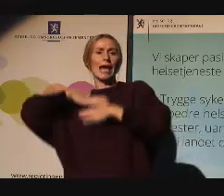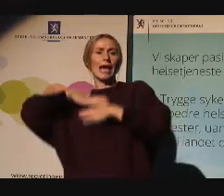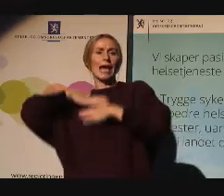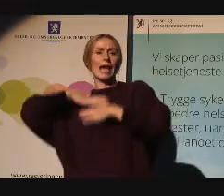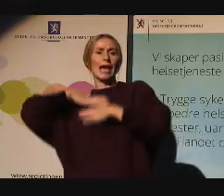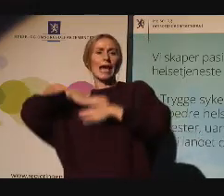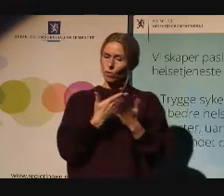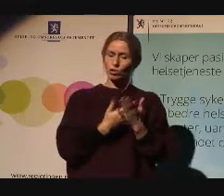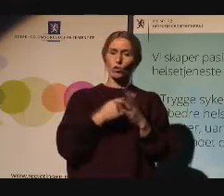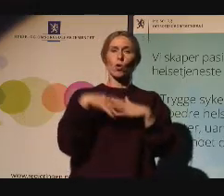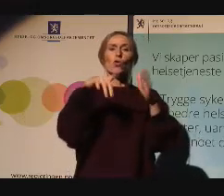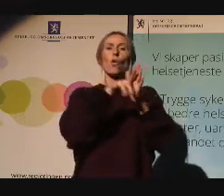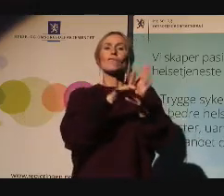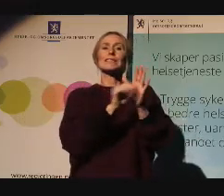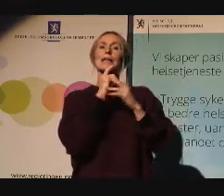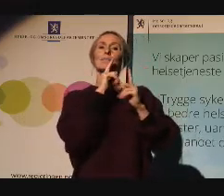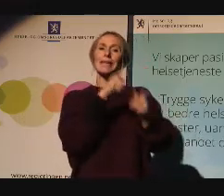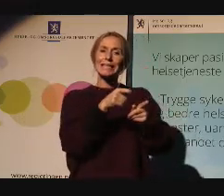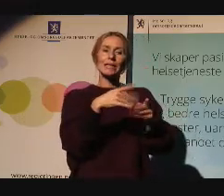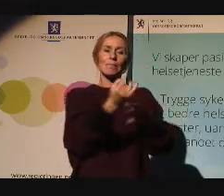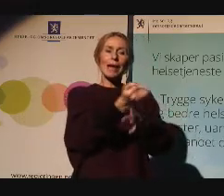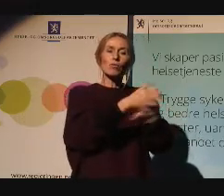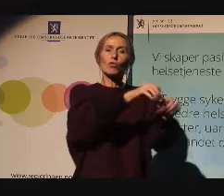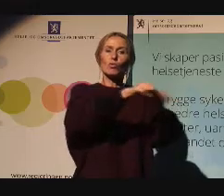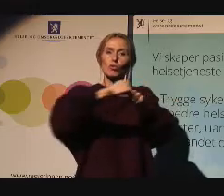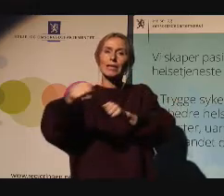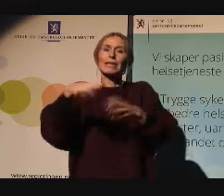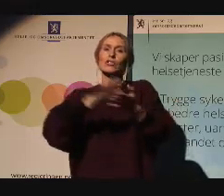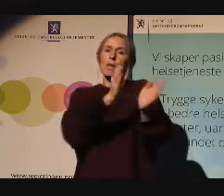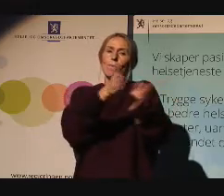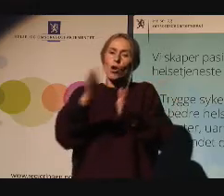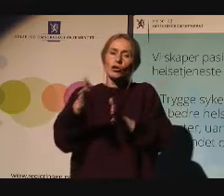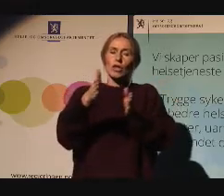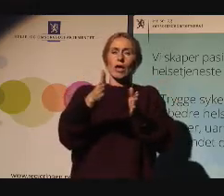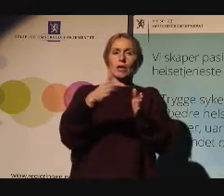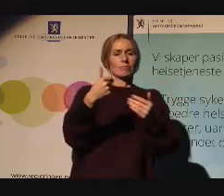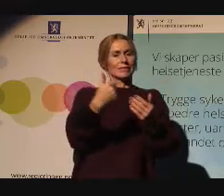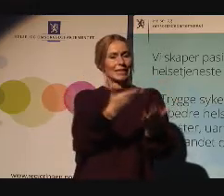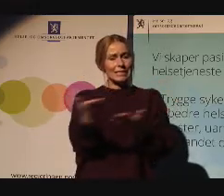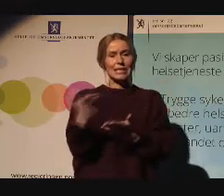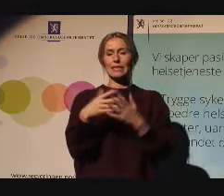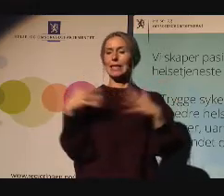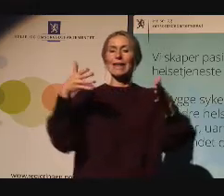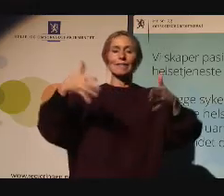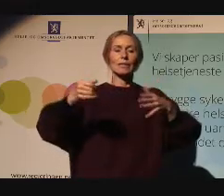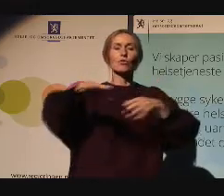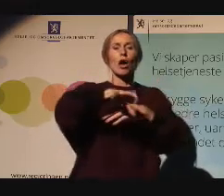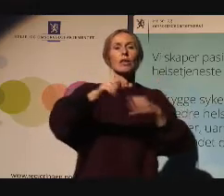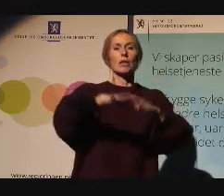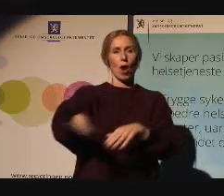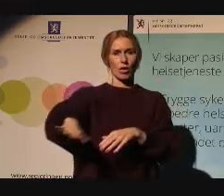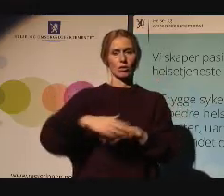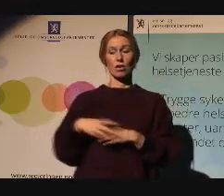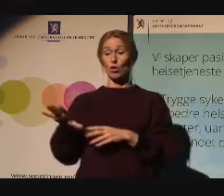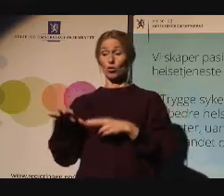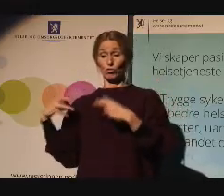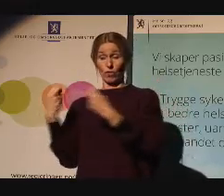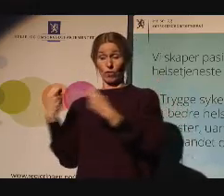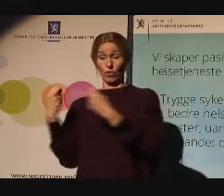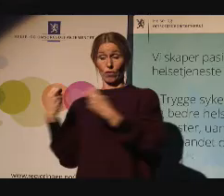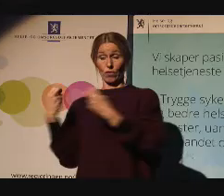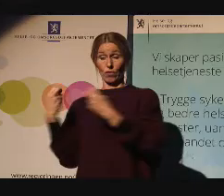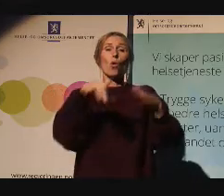for kommunene til å samordne de kommunale tjenestene rettet mot alle barn. Utvalget foreslår også å